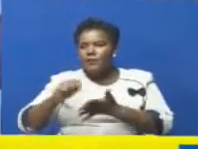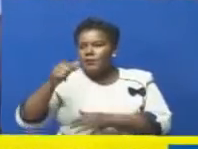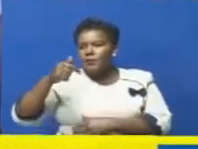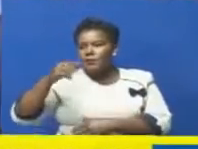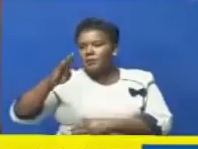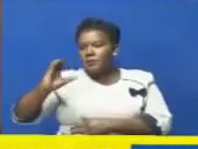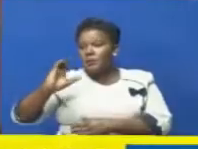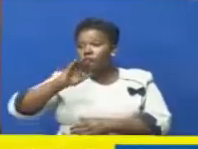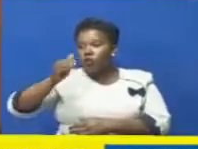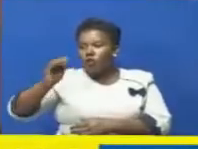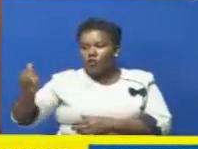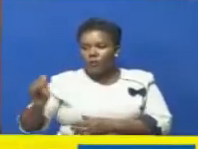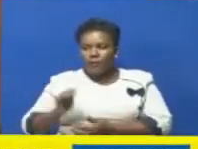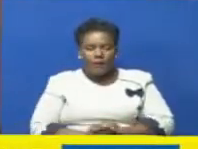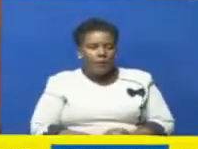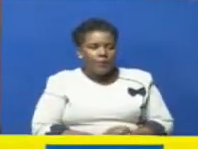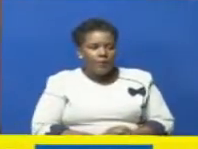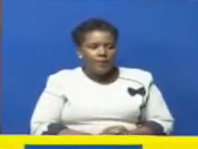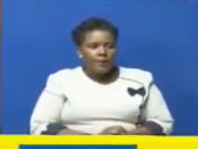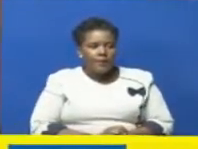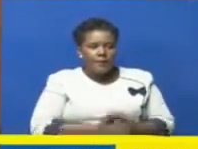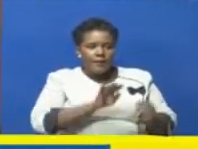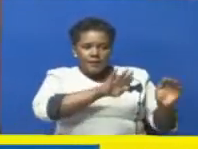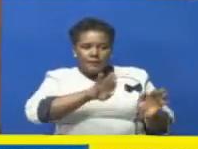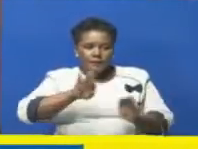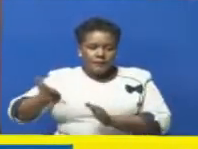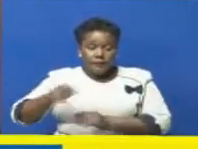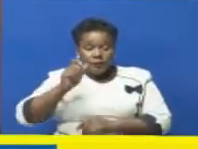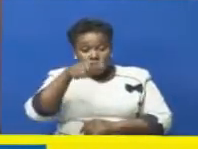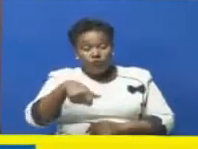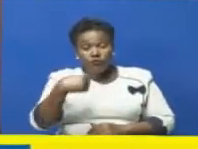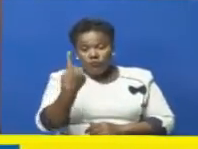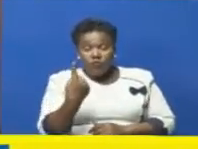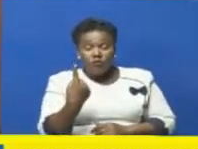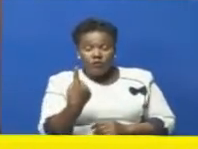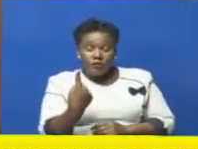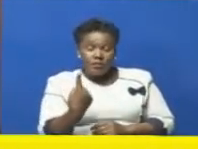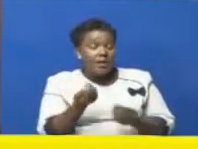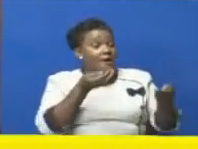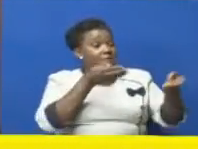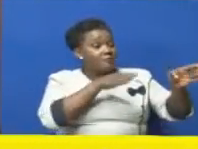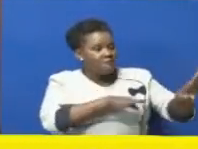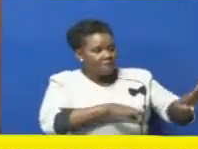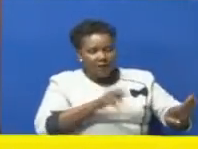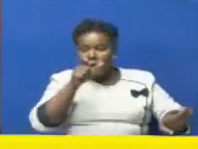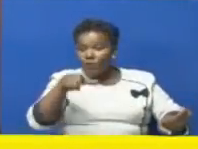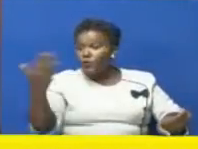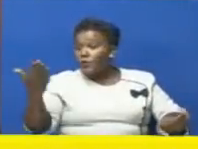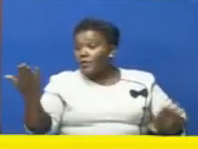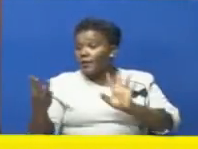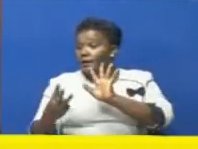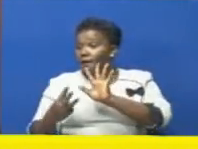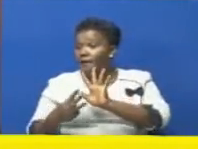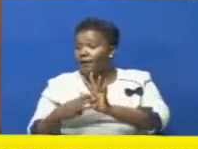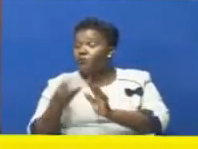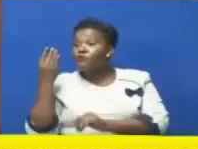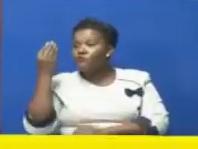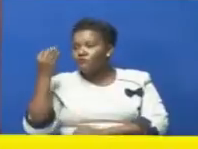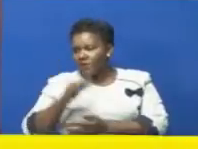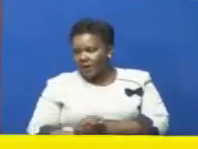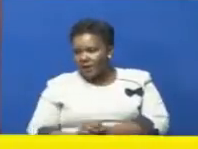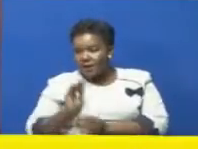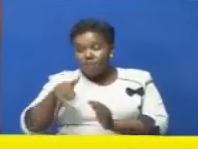Morogoro. Mtu mmoja amefariki dunia na wengine wanane wamejeruhiwa vibaya kutokana na upepo mkali na mvua kutokea katika kijiji